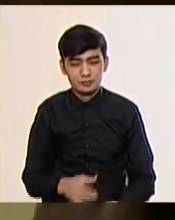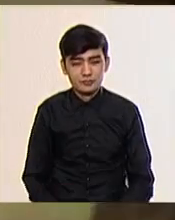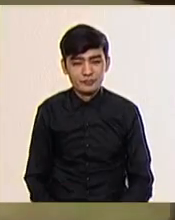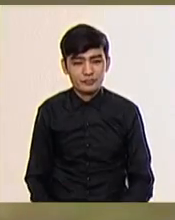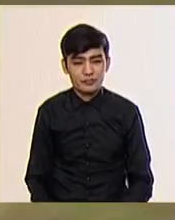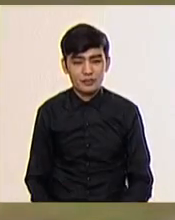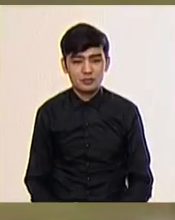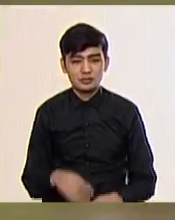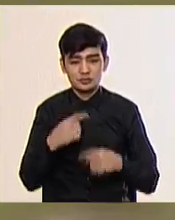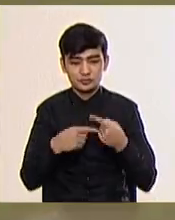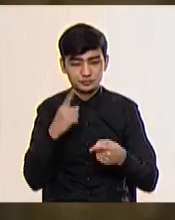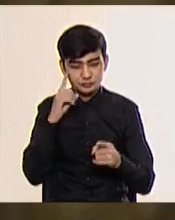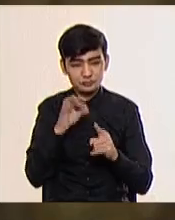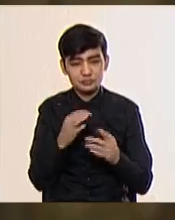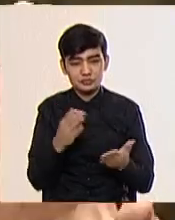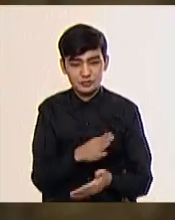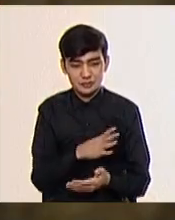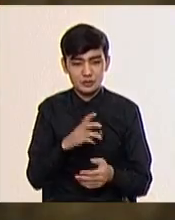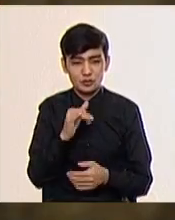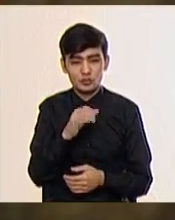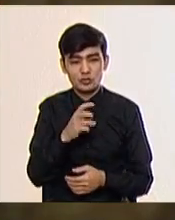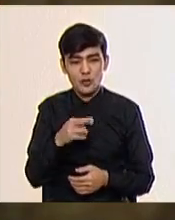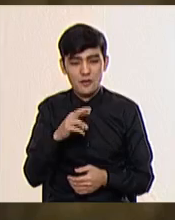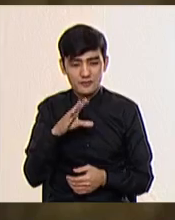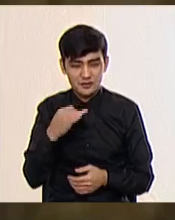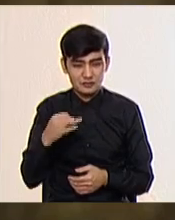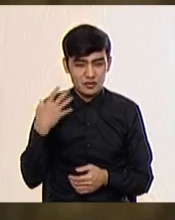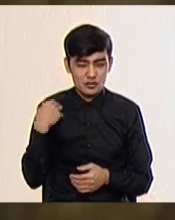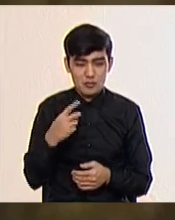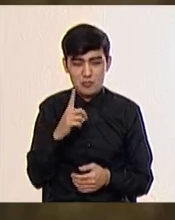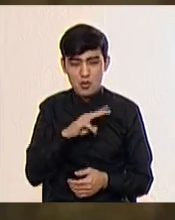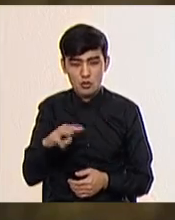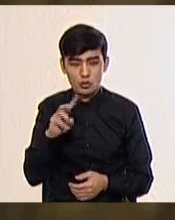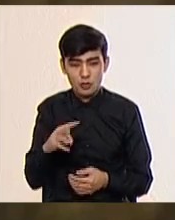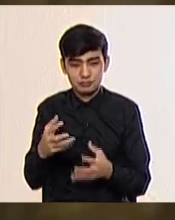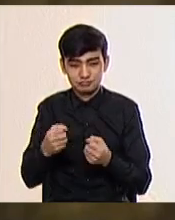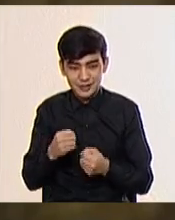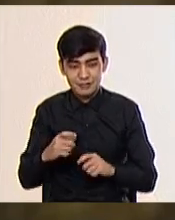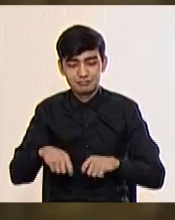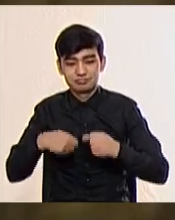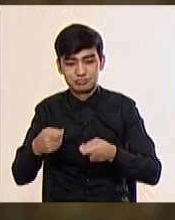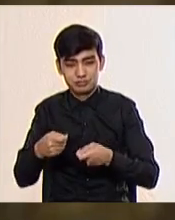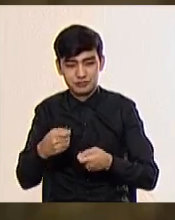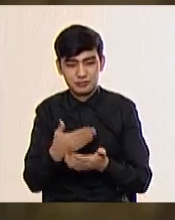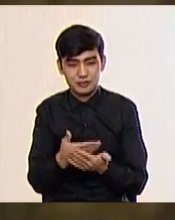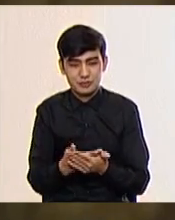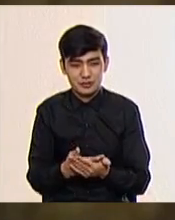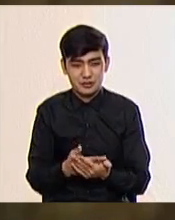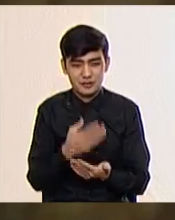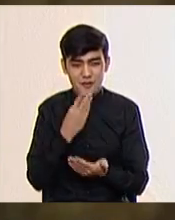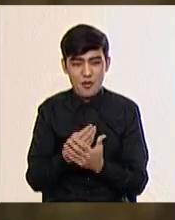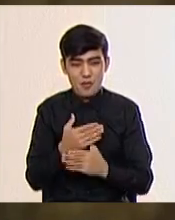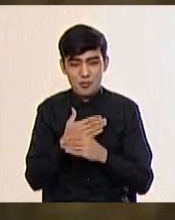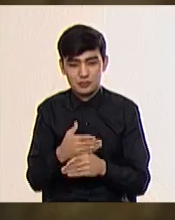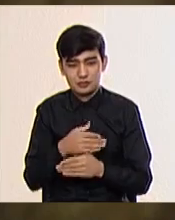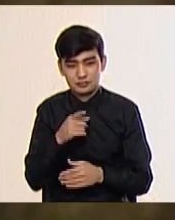поддерживаются тем, что через него отмываются деньги. Условный там какой-нибудь чиновник получил $1 миллион, он его передает, допустим, там, своему помощнику,